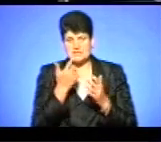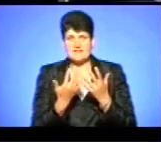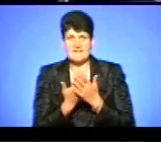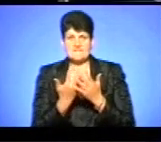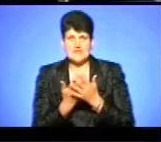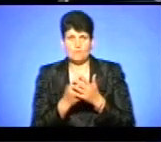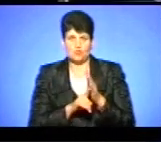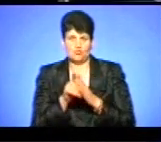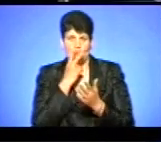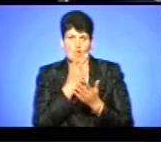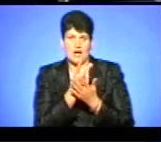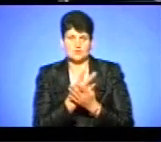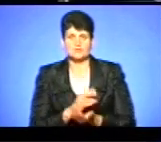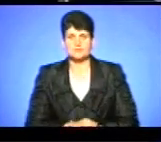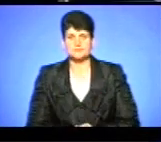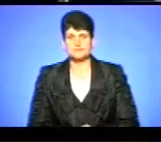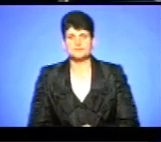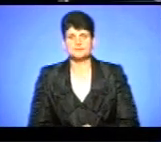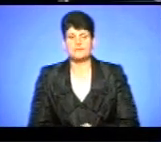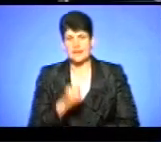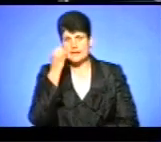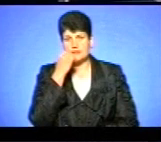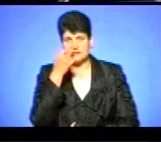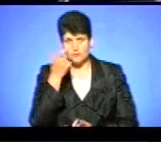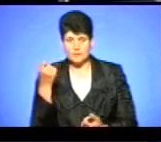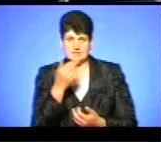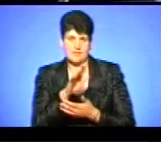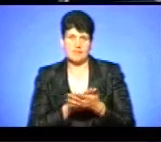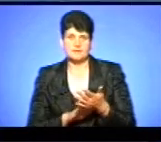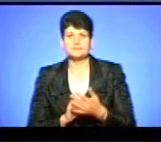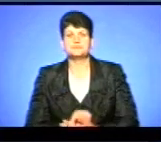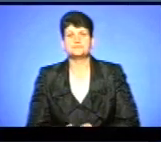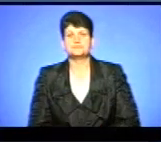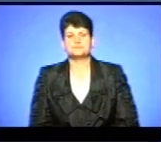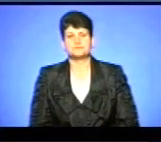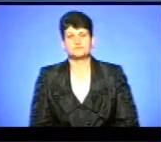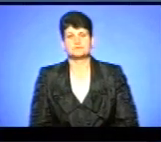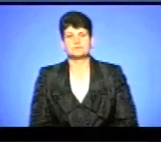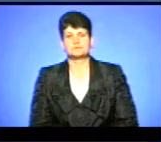Ірино. Марто, дякуємо за інформацію і ми йдемо далі.